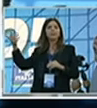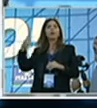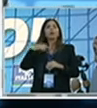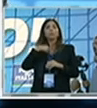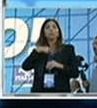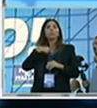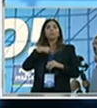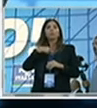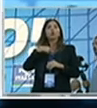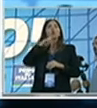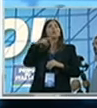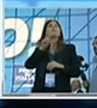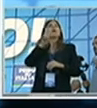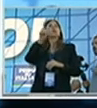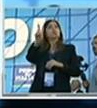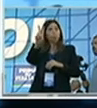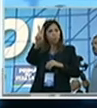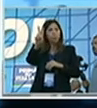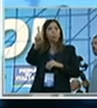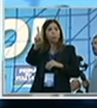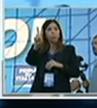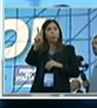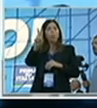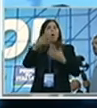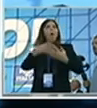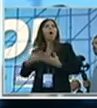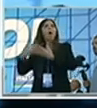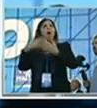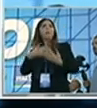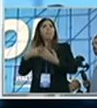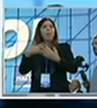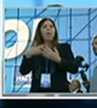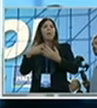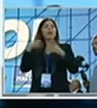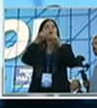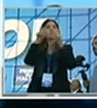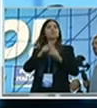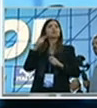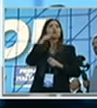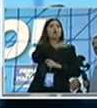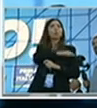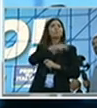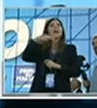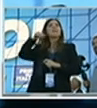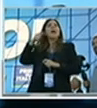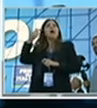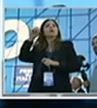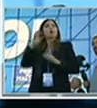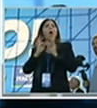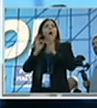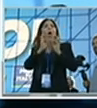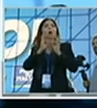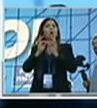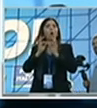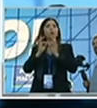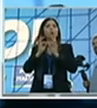naturalmente sul tema della pressione fiscale ci sarebbe da dire se veramente è stata abbassata durante i governi Berlusconi. Però prima di